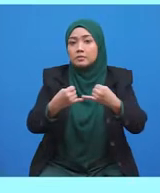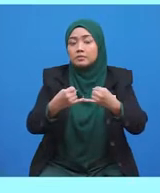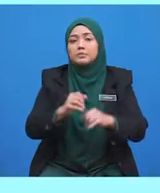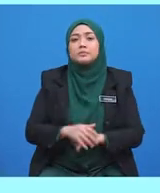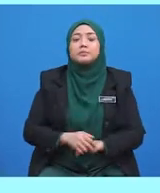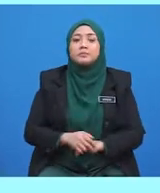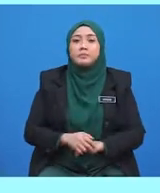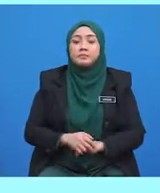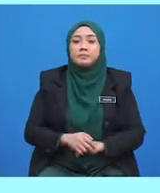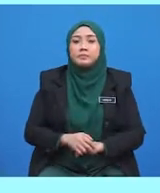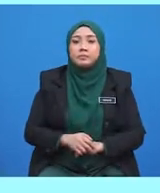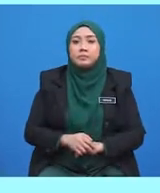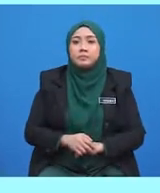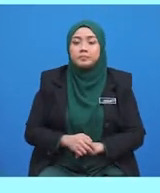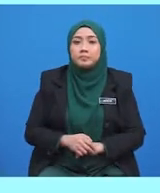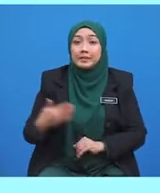amati bersama.